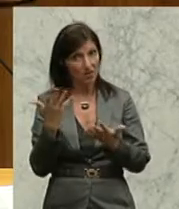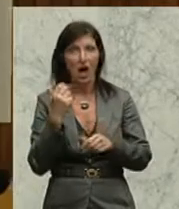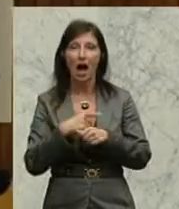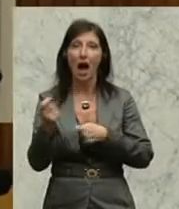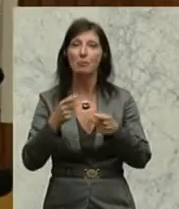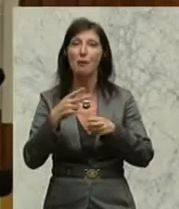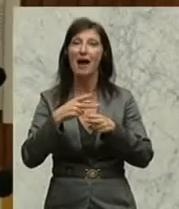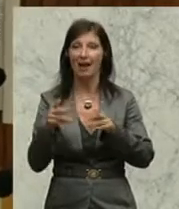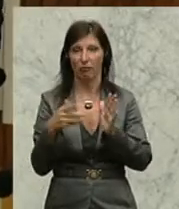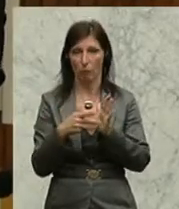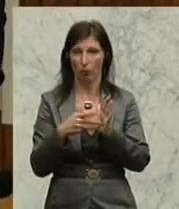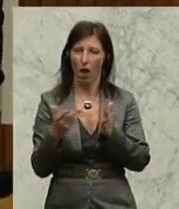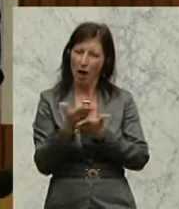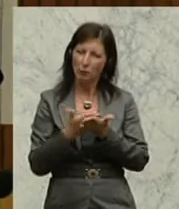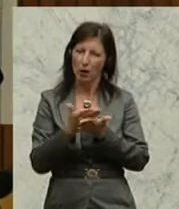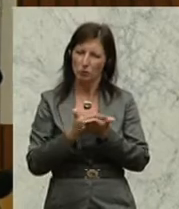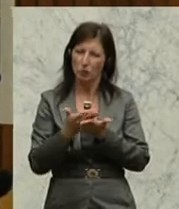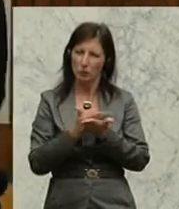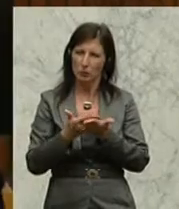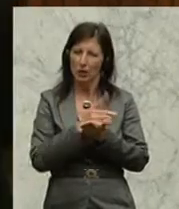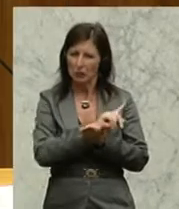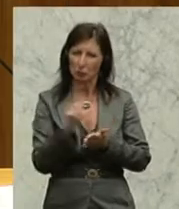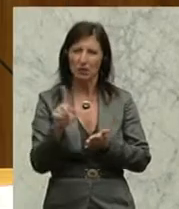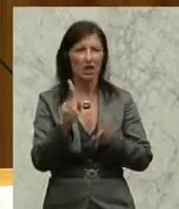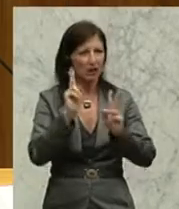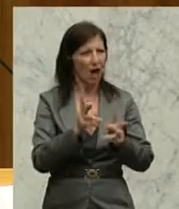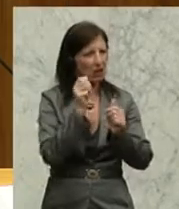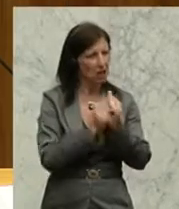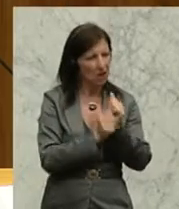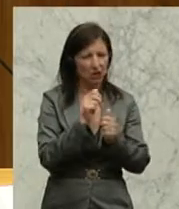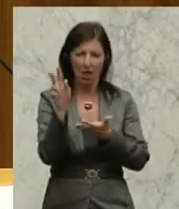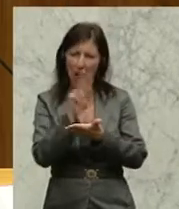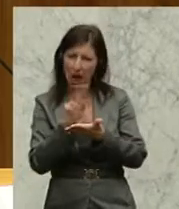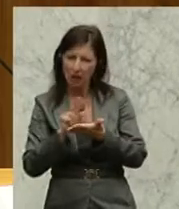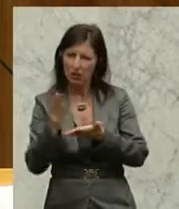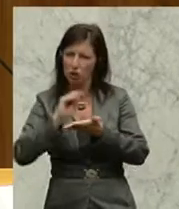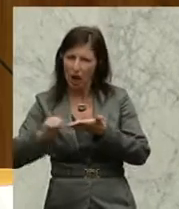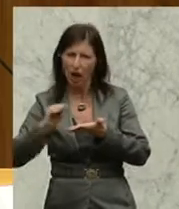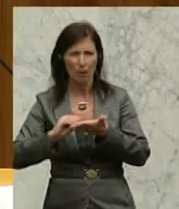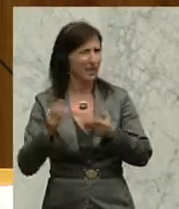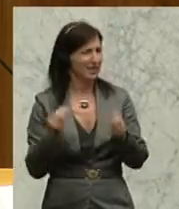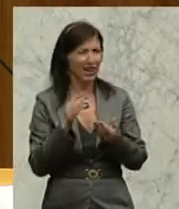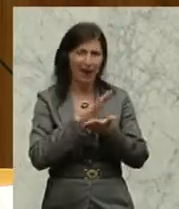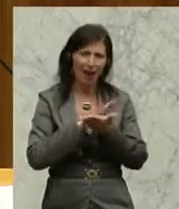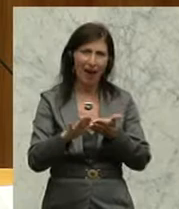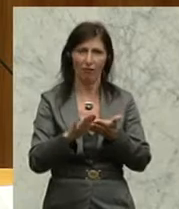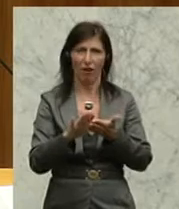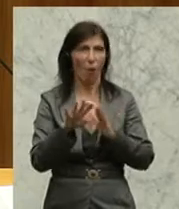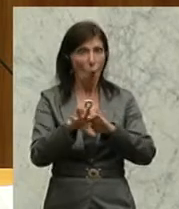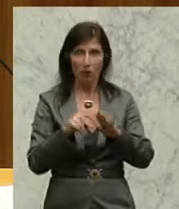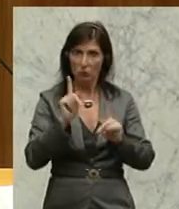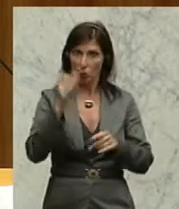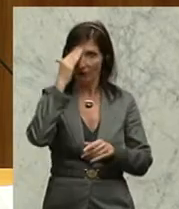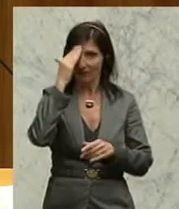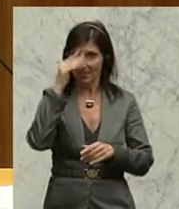die so lange ausbilden die sie rechnen lesen und schreiben können ganz einfach weil eine dinge unter unternehmer dann weiß wenn ich den namen der